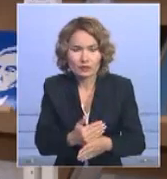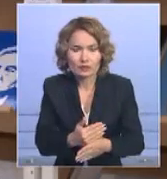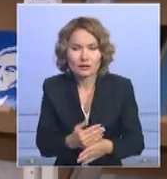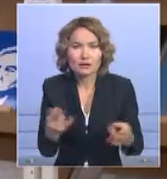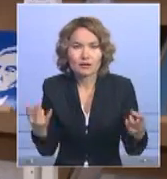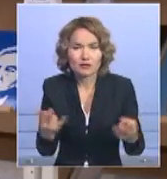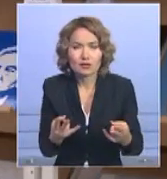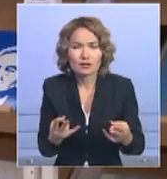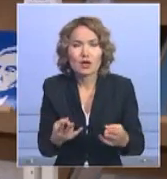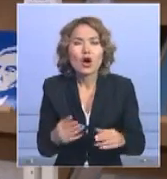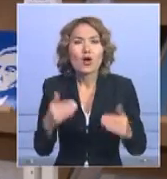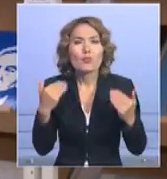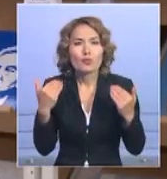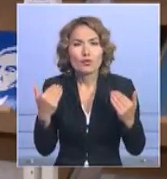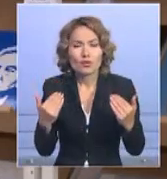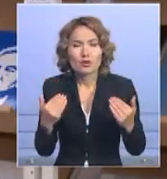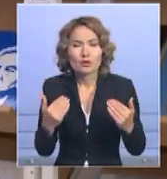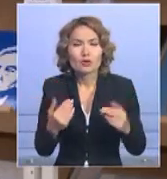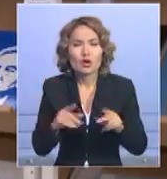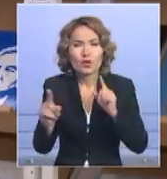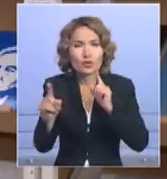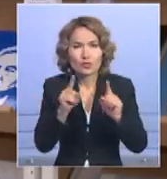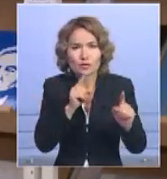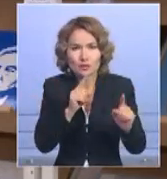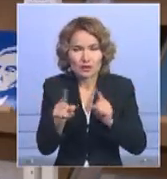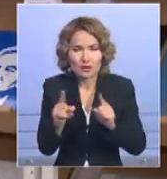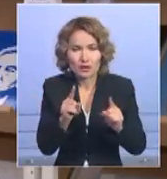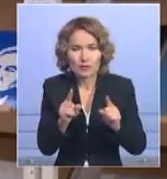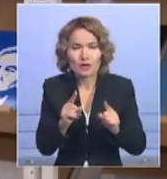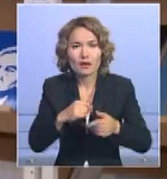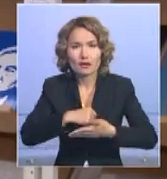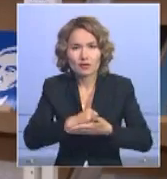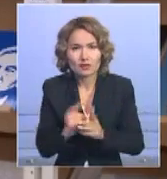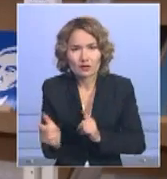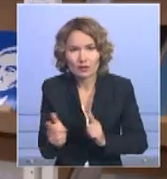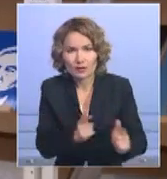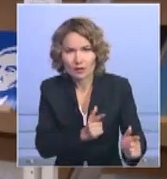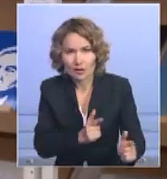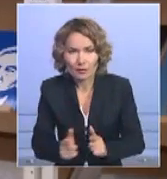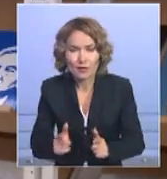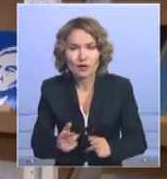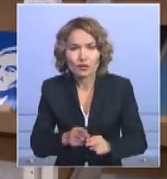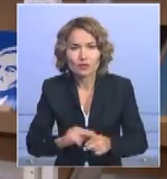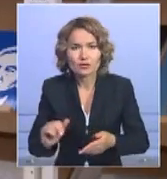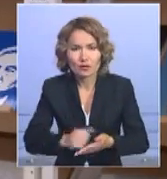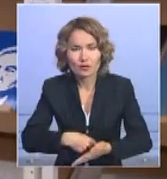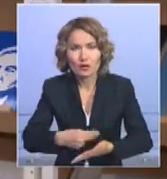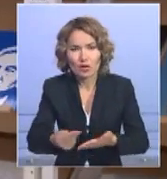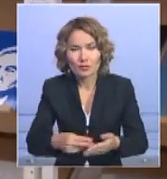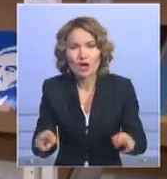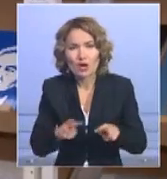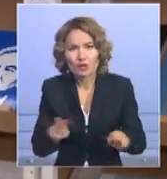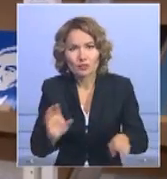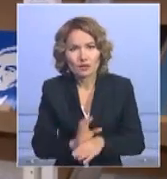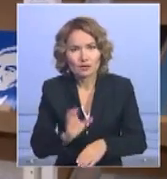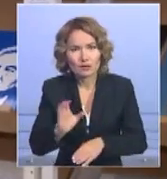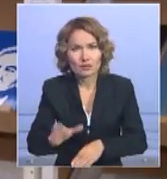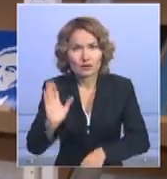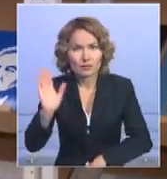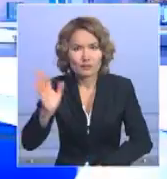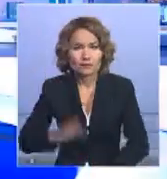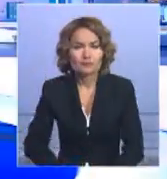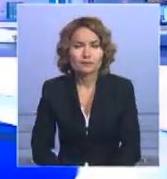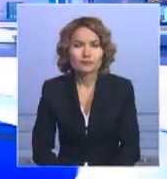талқыланады. Сонымен қатар бүгінгі іс-шараның нәтижесінде әзірленген ұсыныстар үкіметке жолданады деп жоспарлануда.